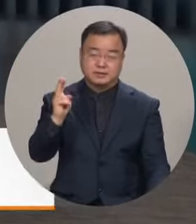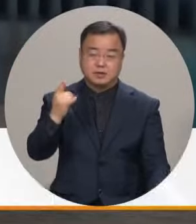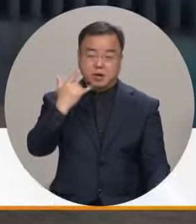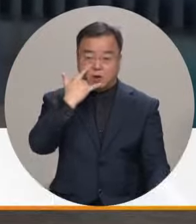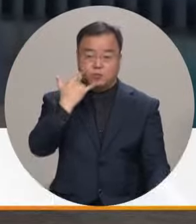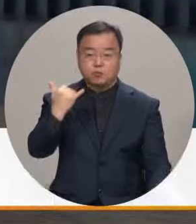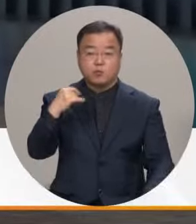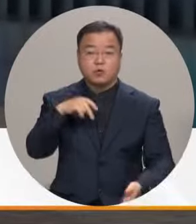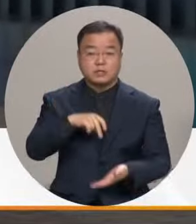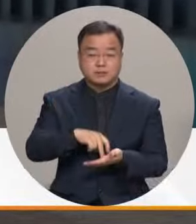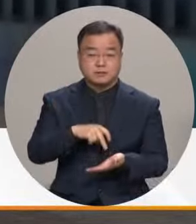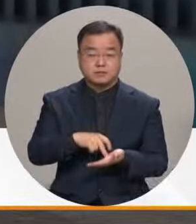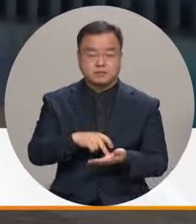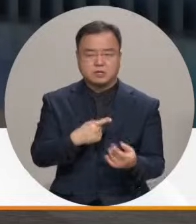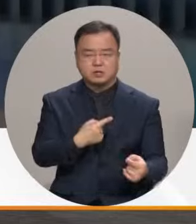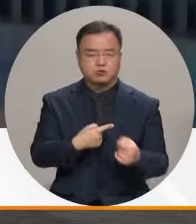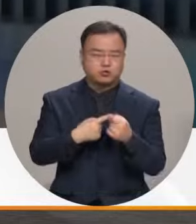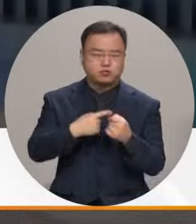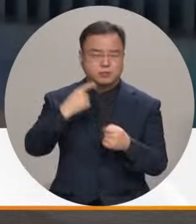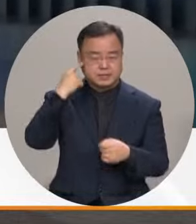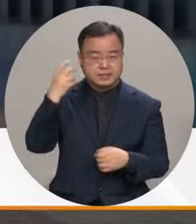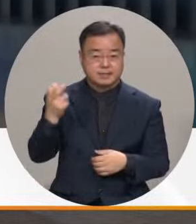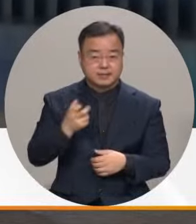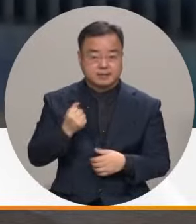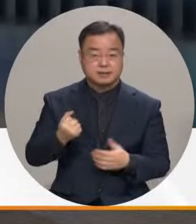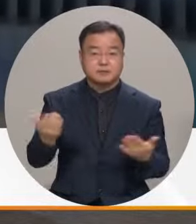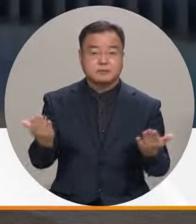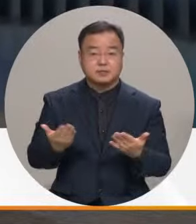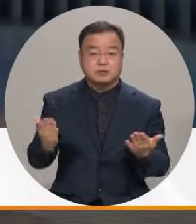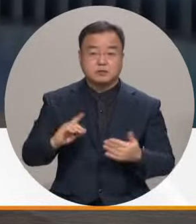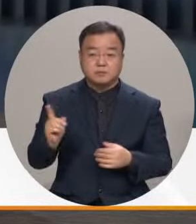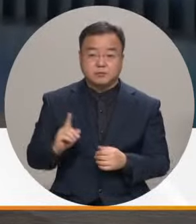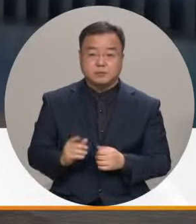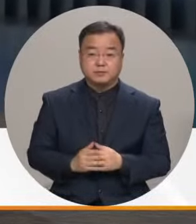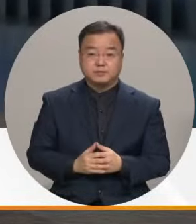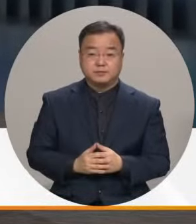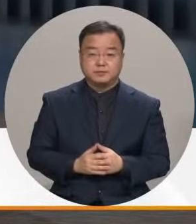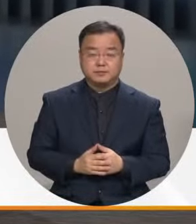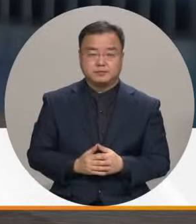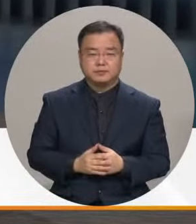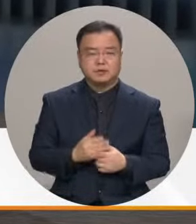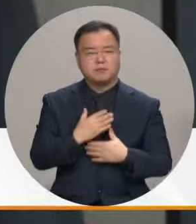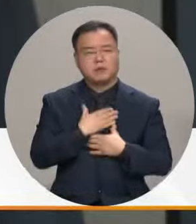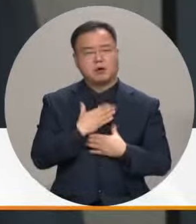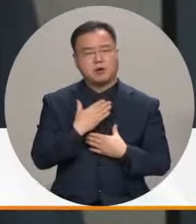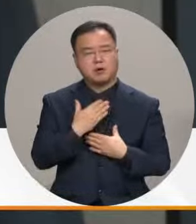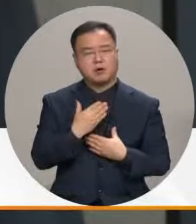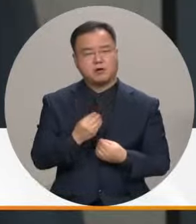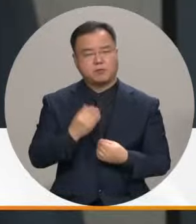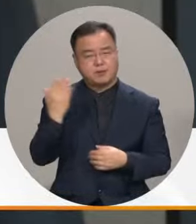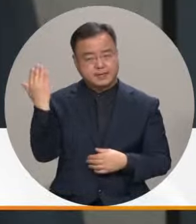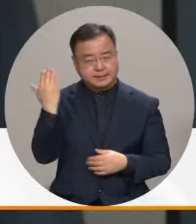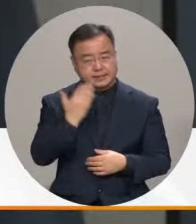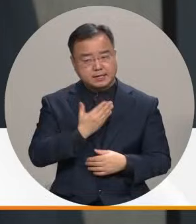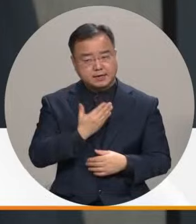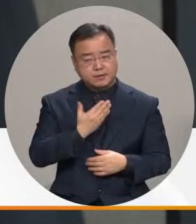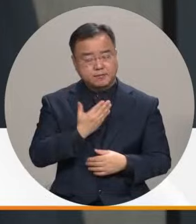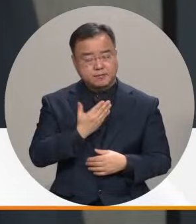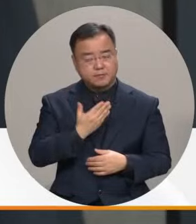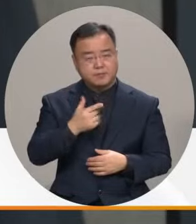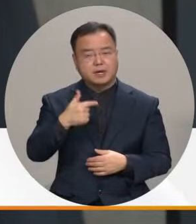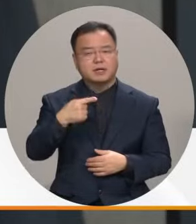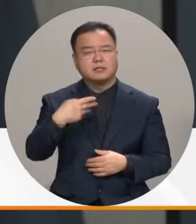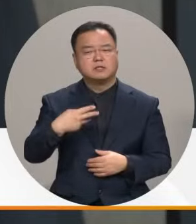입장에서 가장 우선 순위를 둬야 할 것은 무엇이라고 보십니까 안락하고 쾌적한 일봄 학교가